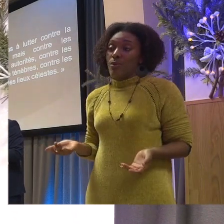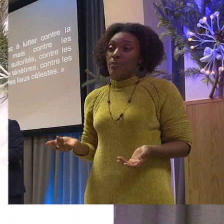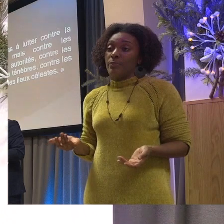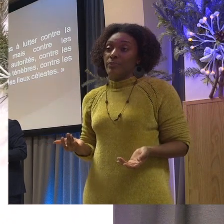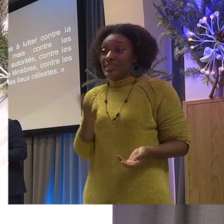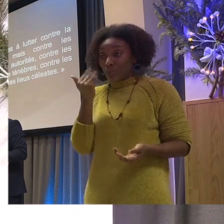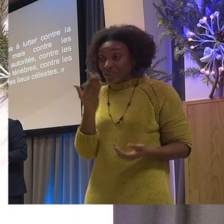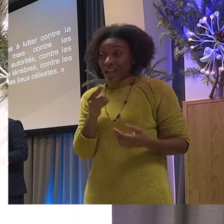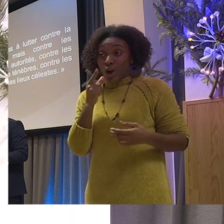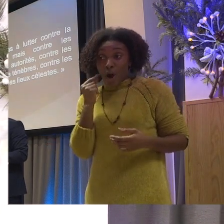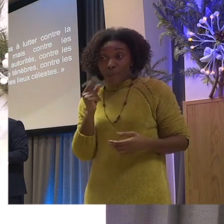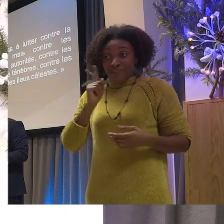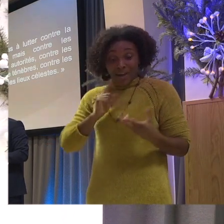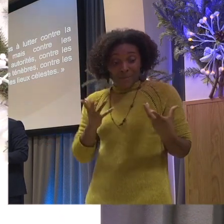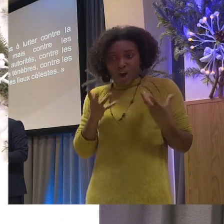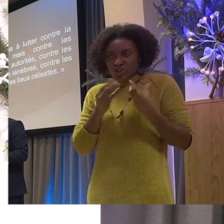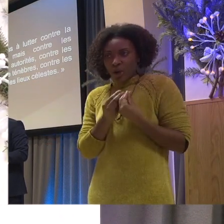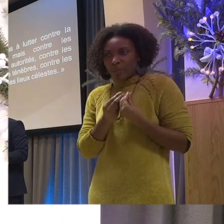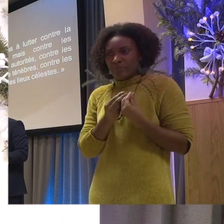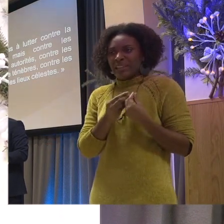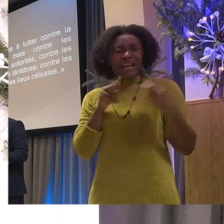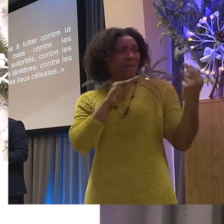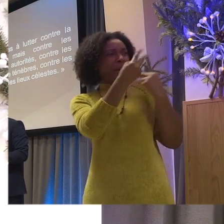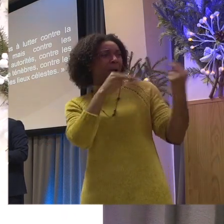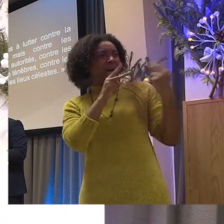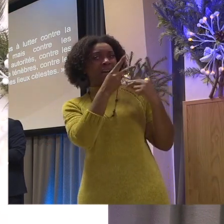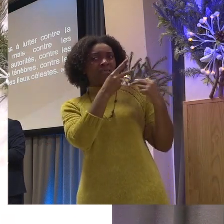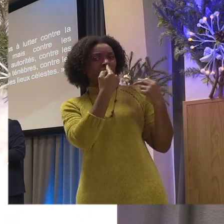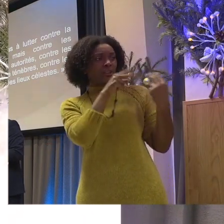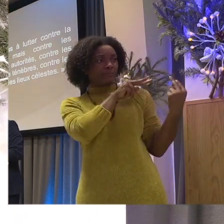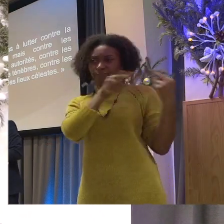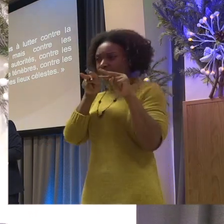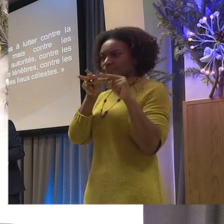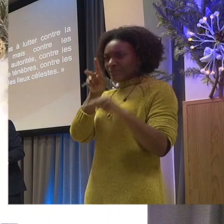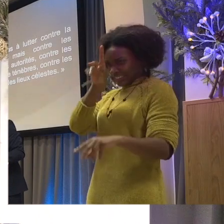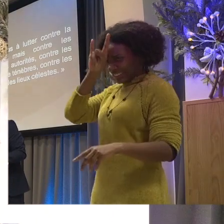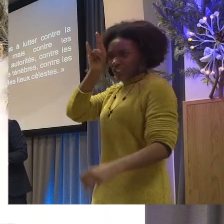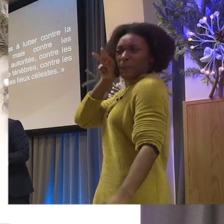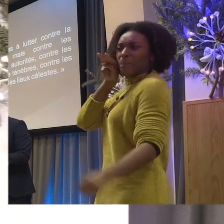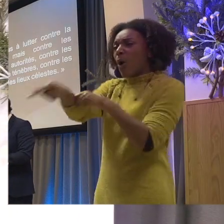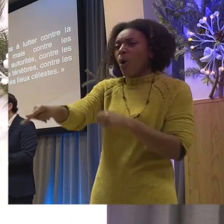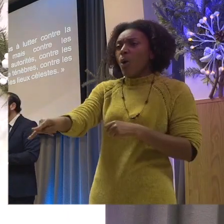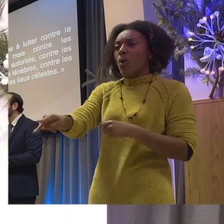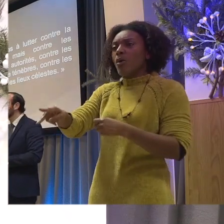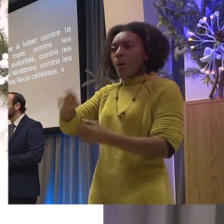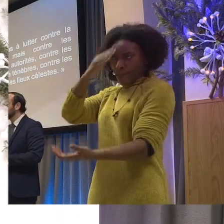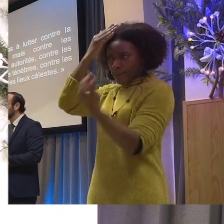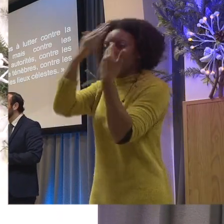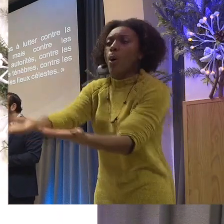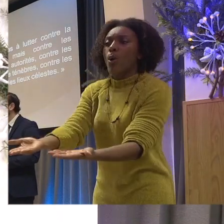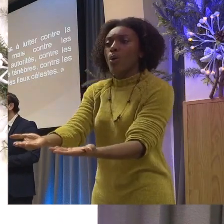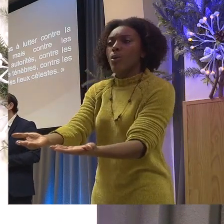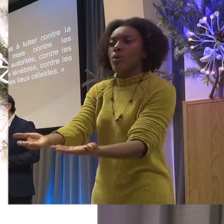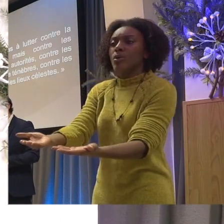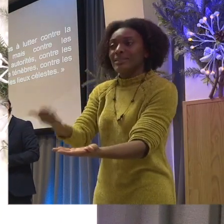Ensemble, mari et femme, mettez l'adversaire à terre. Mettez l'adversaire à terre comme les murailles de Jéricho. Faites ce que Jésus a